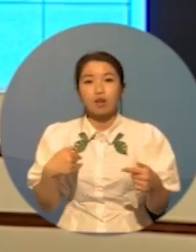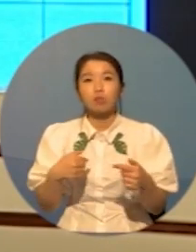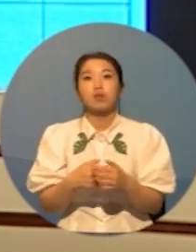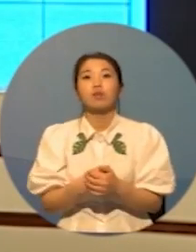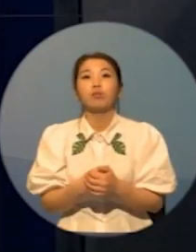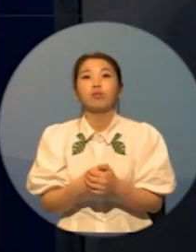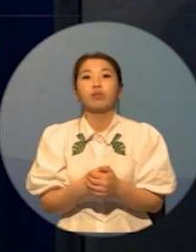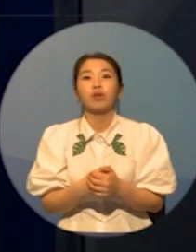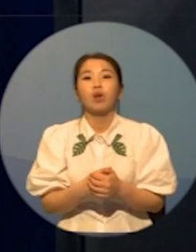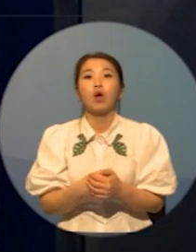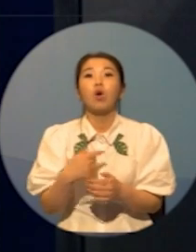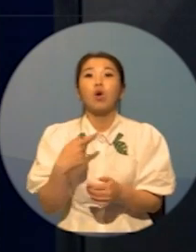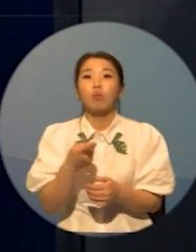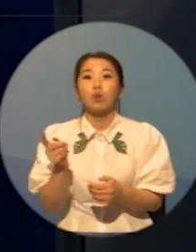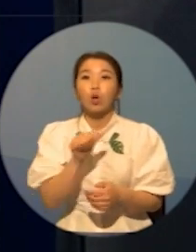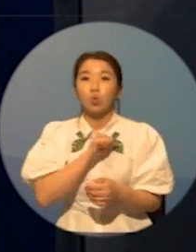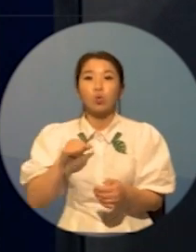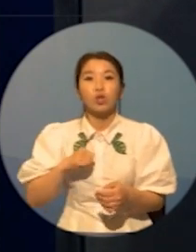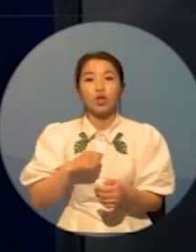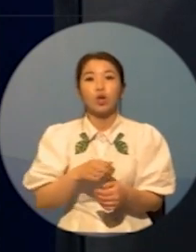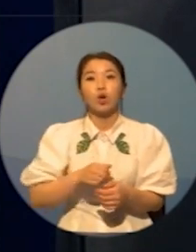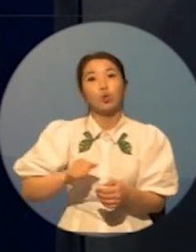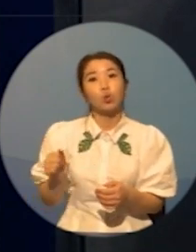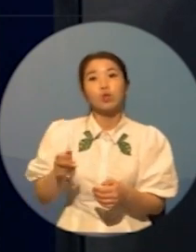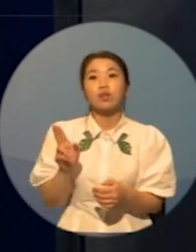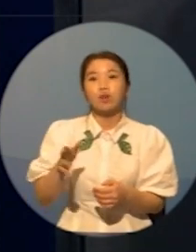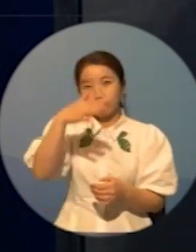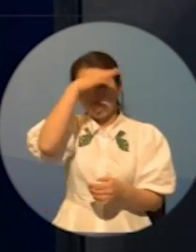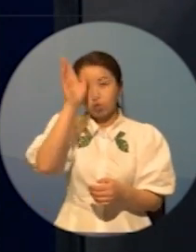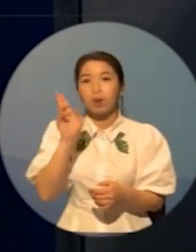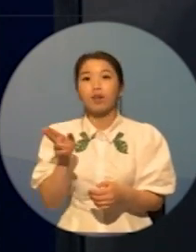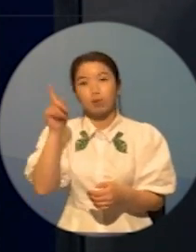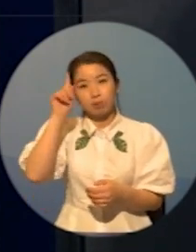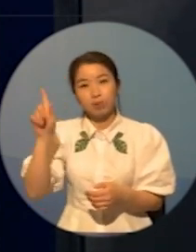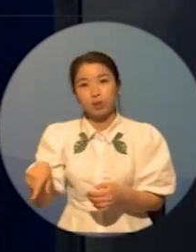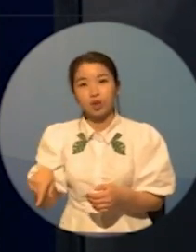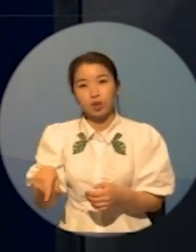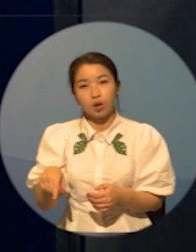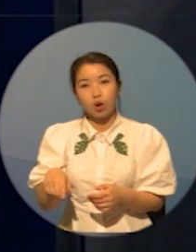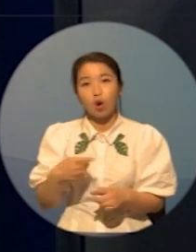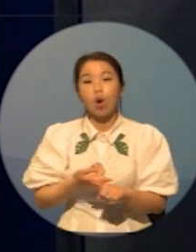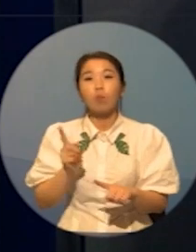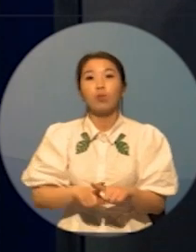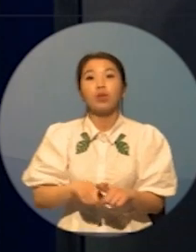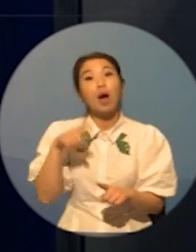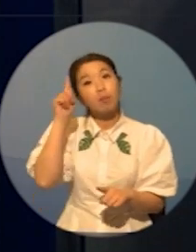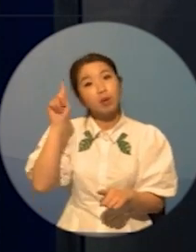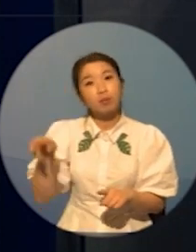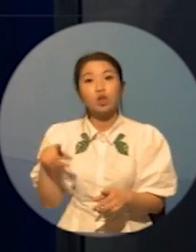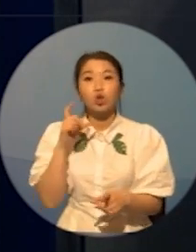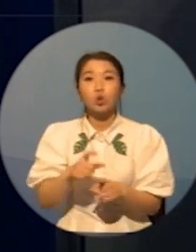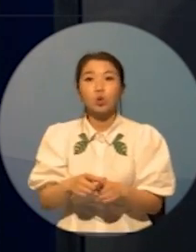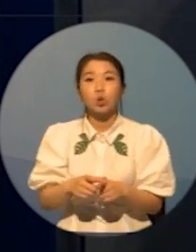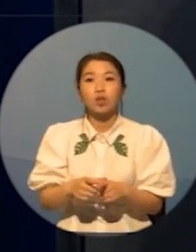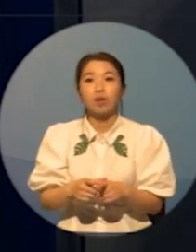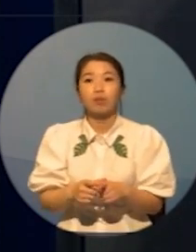Бұлар өзіне дос кім, дұшпан кім соны білмекші. Бұндағы білмекші сөзі мақшы-мекші формалы